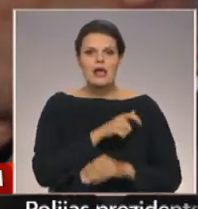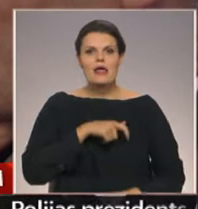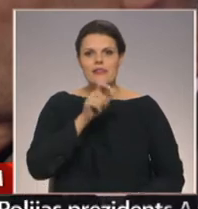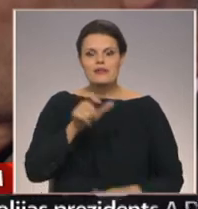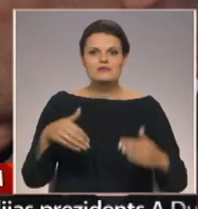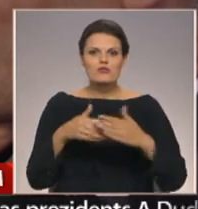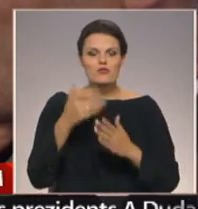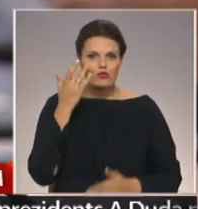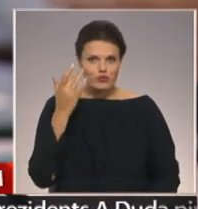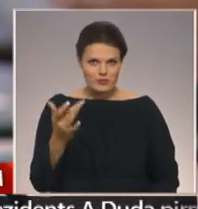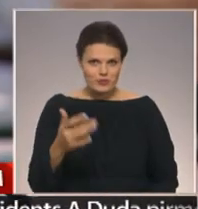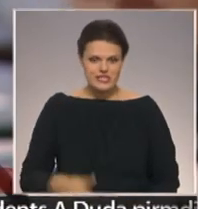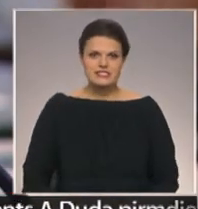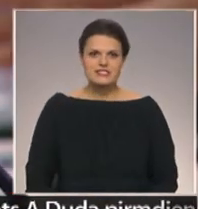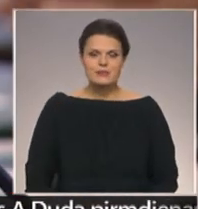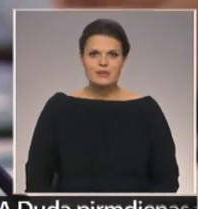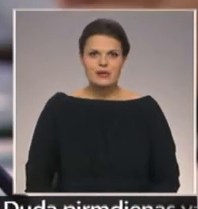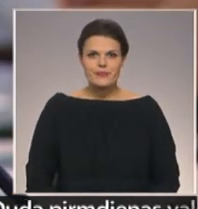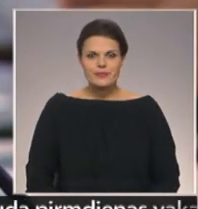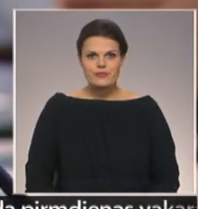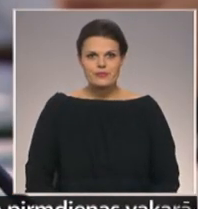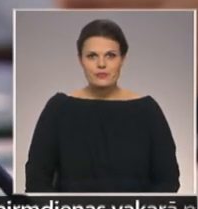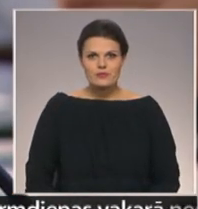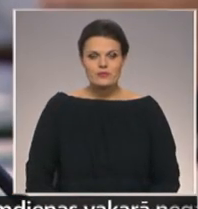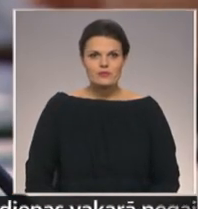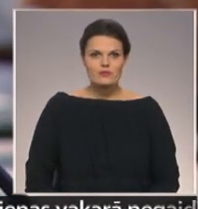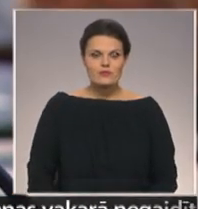deputātu kvotu principa. Anita Bertulnīkīta, Aleksejevs, Latvijas televīzija.